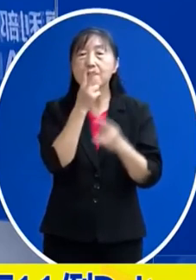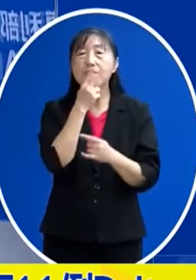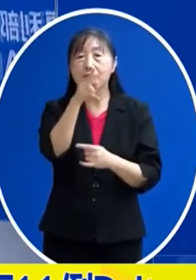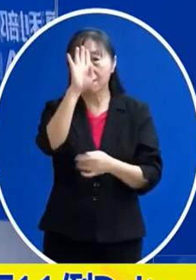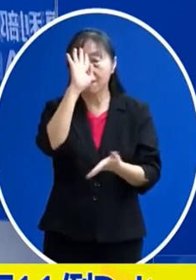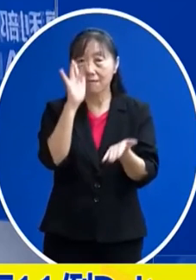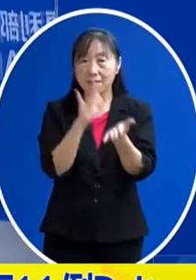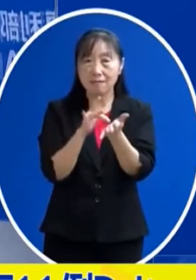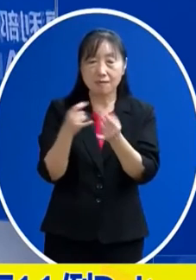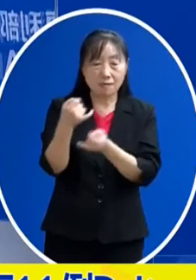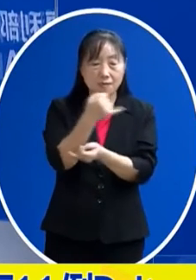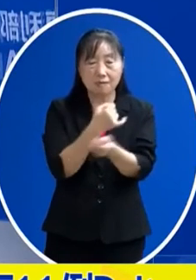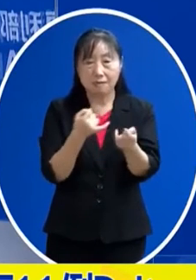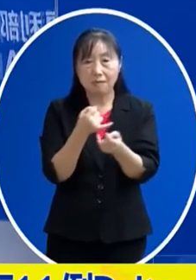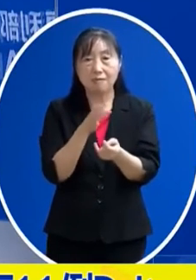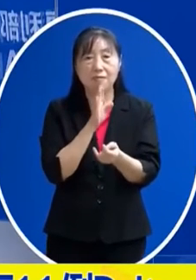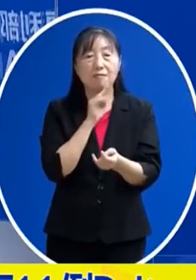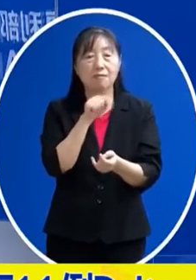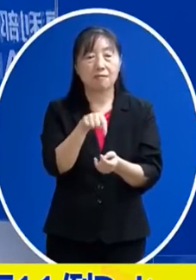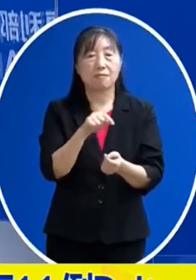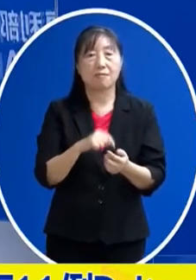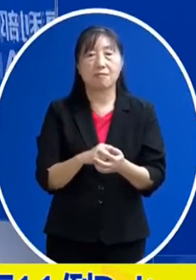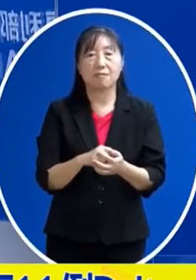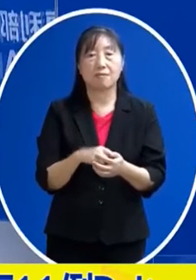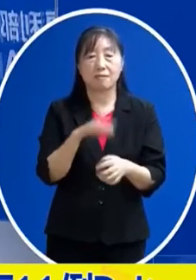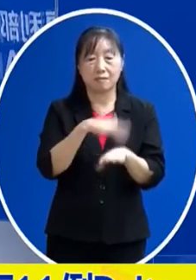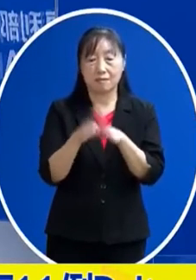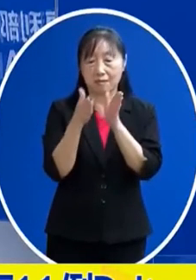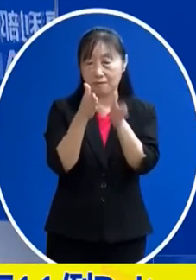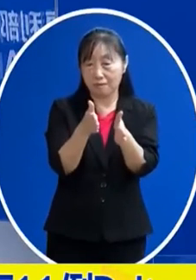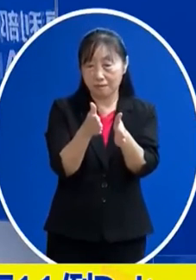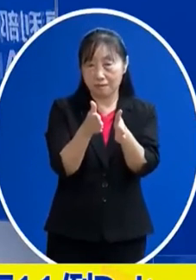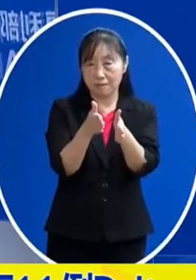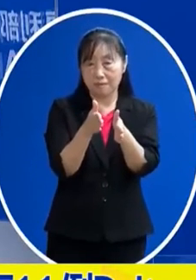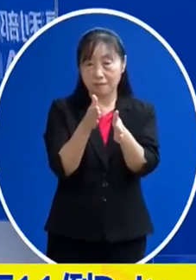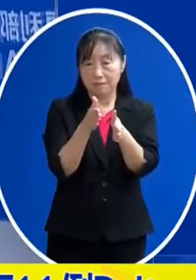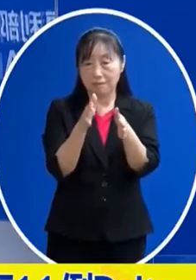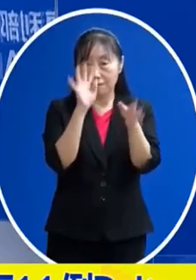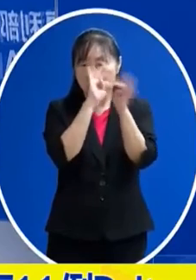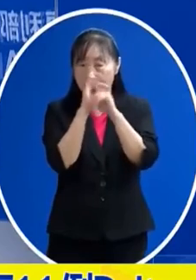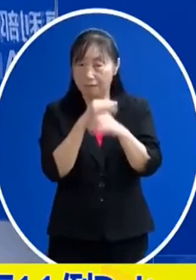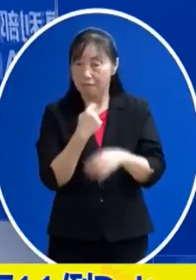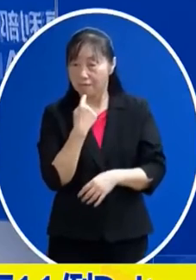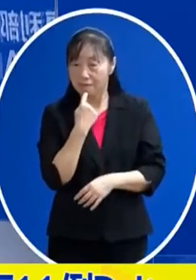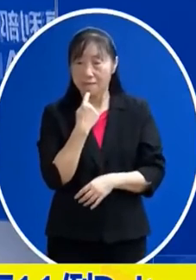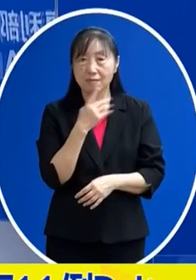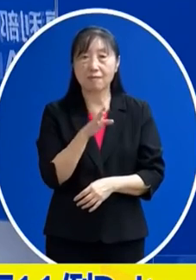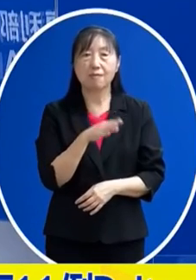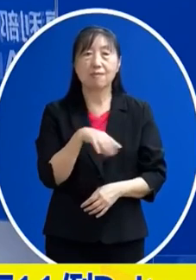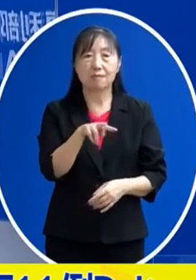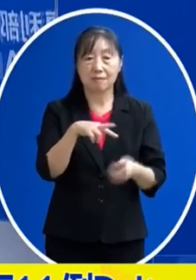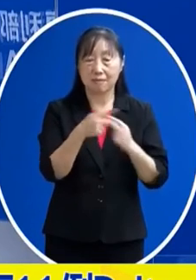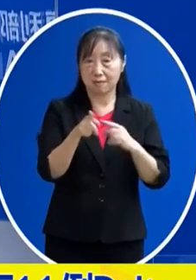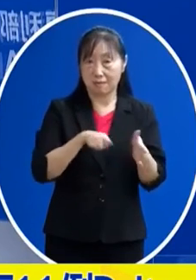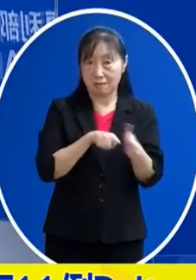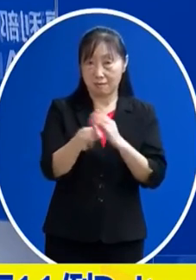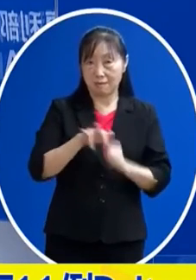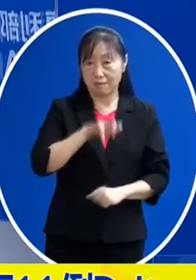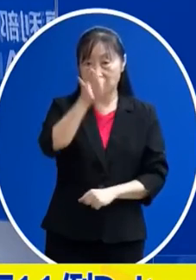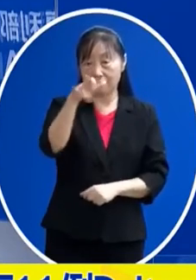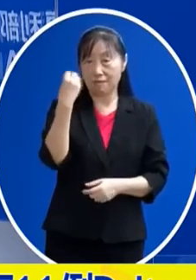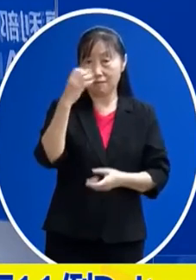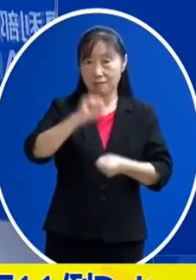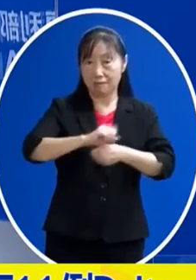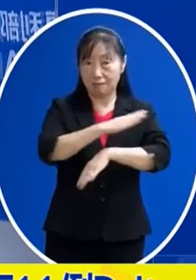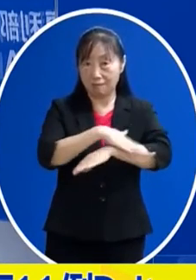哈，来做进一步的一个调查哈。那当然大家比较可能会去猜测说会不会跟他直飞新加